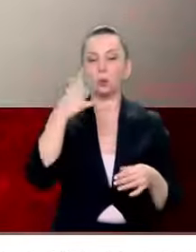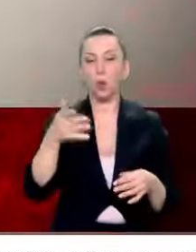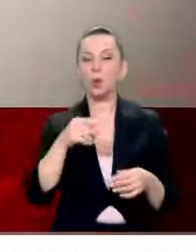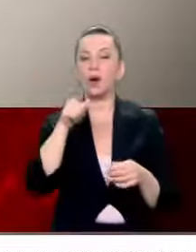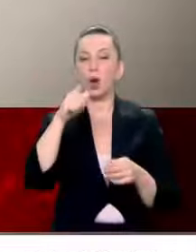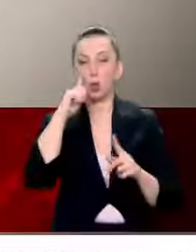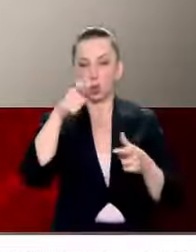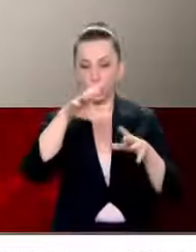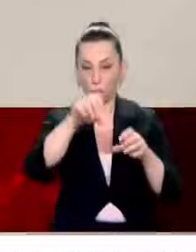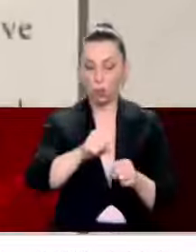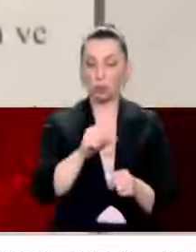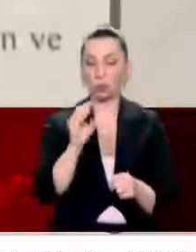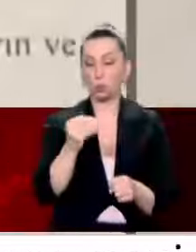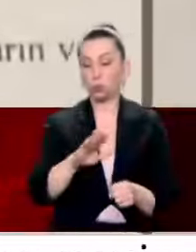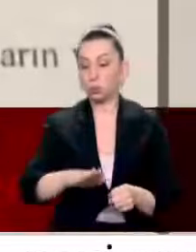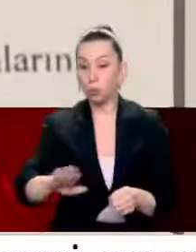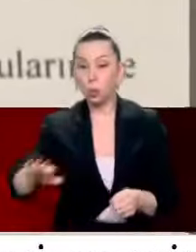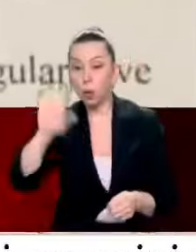görebiliyor gerekçesiyle tutuklandı.